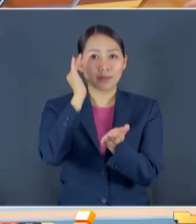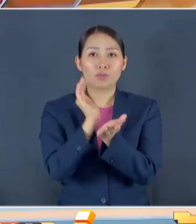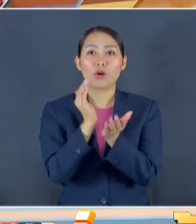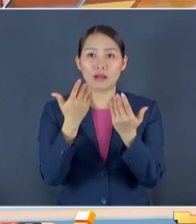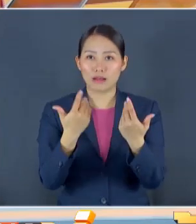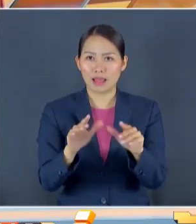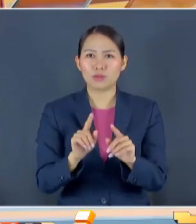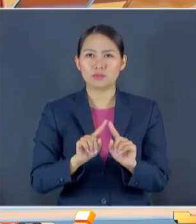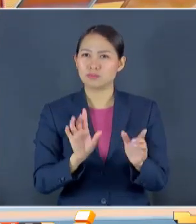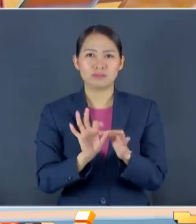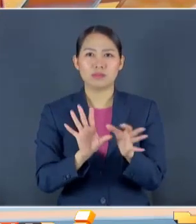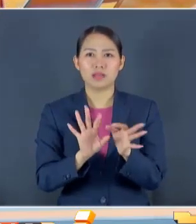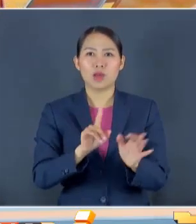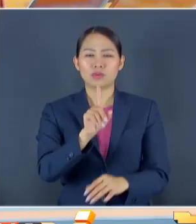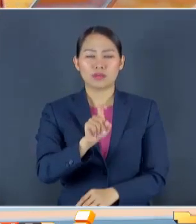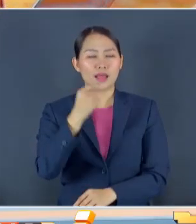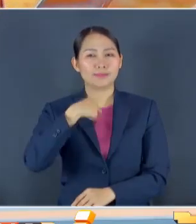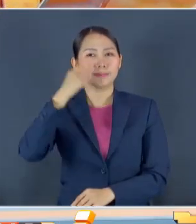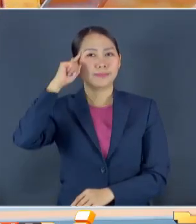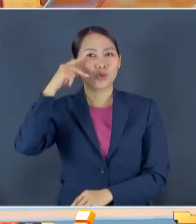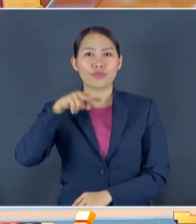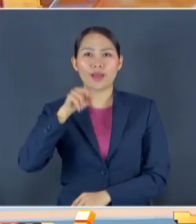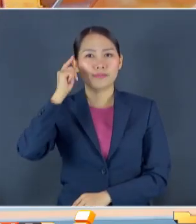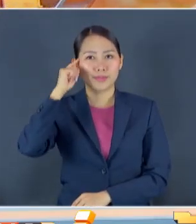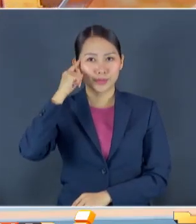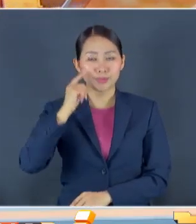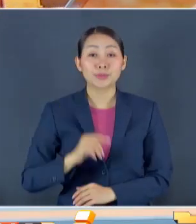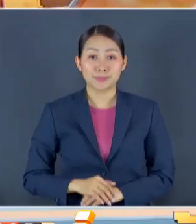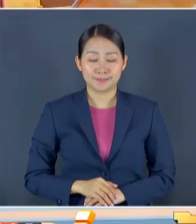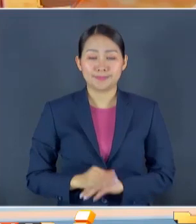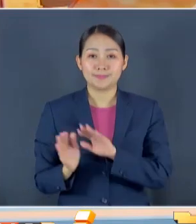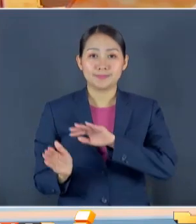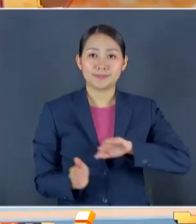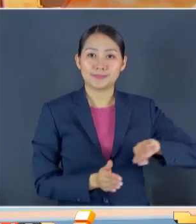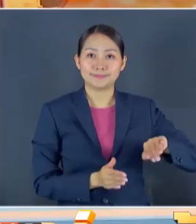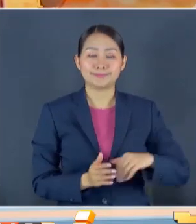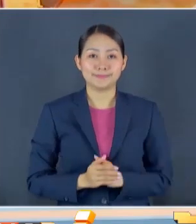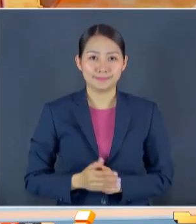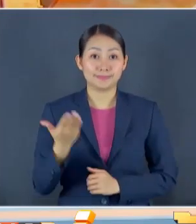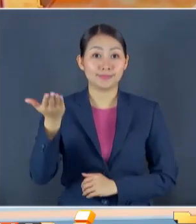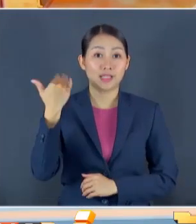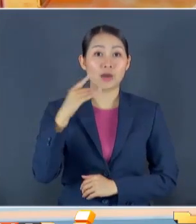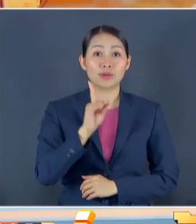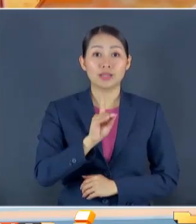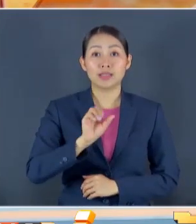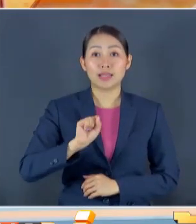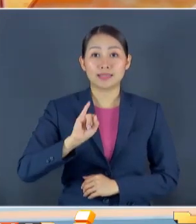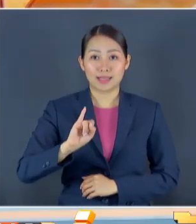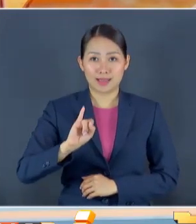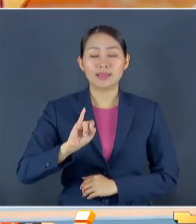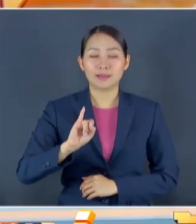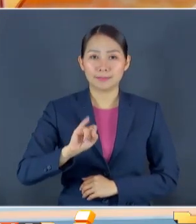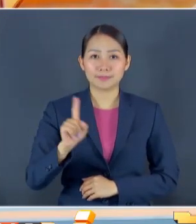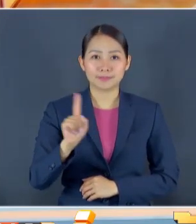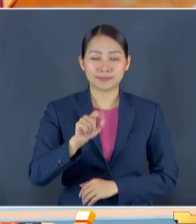เราตามกันต่อกรณีเรื่องของหมูเถื่อนตีนไก่เถื่อนกันบ้างนะคะหลังจากที่ DSI เขาออกหมายจับ5ผู้ต้องหาไปเกี่ยวข้องกับการสวม